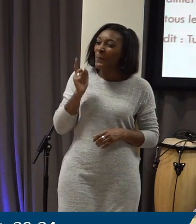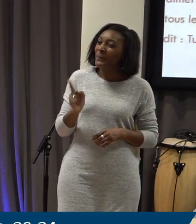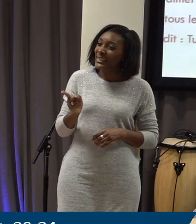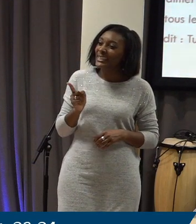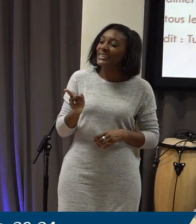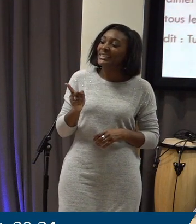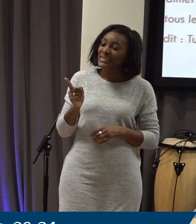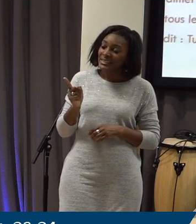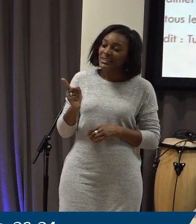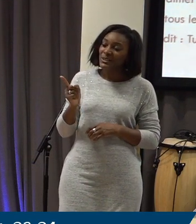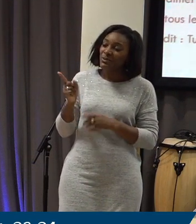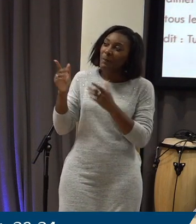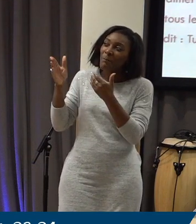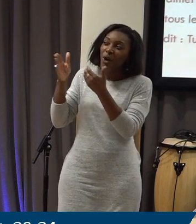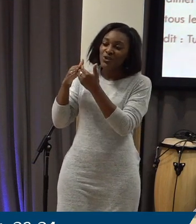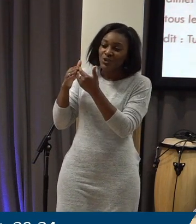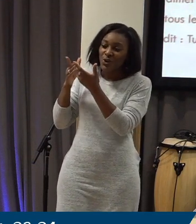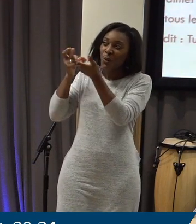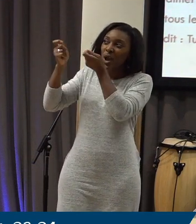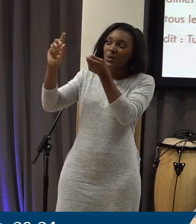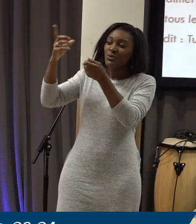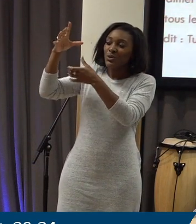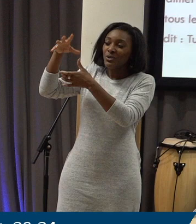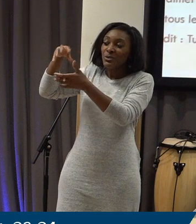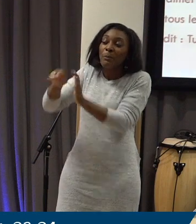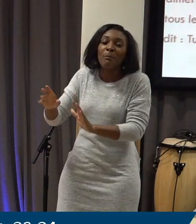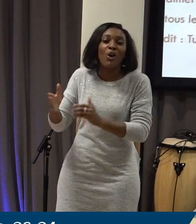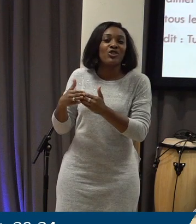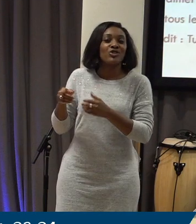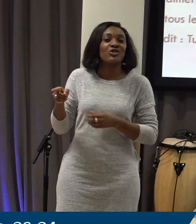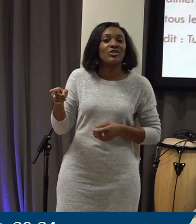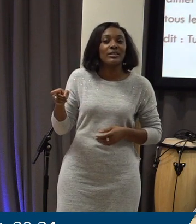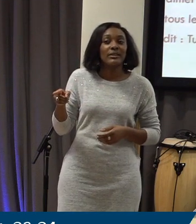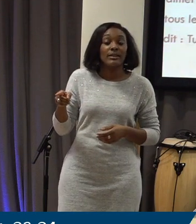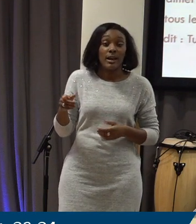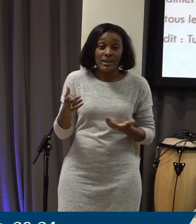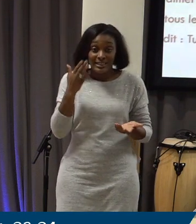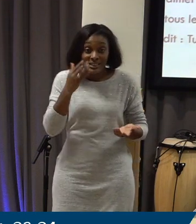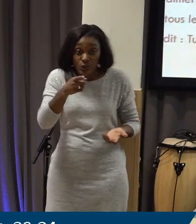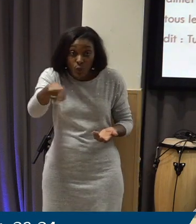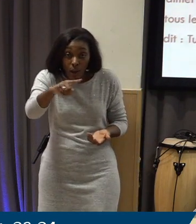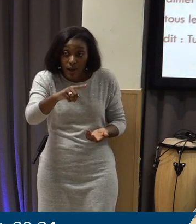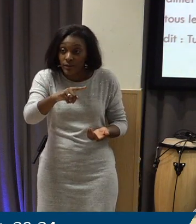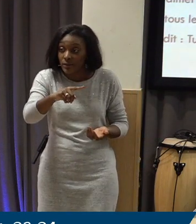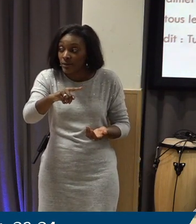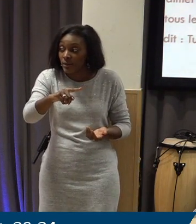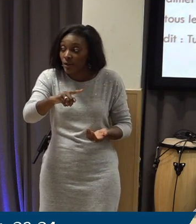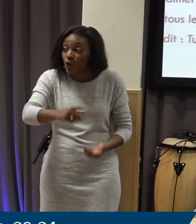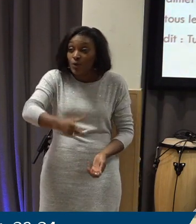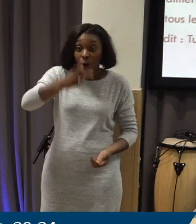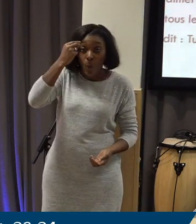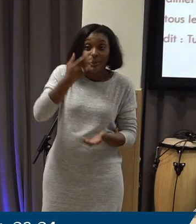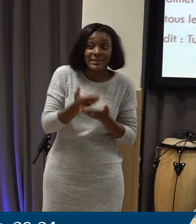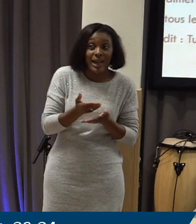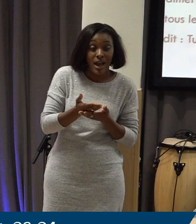Si ce matin tu as capté cela, on va te distribuer un papier. Je veux